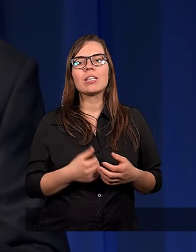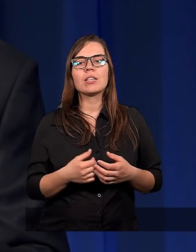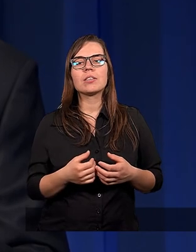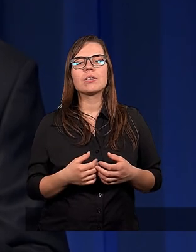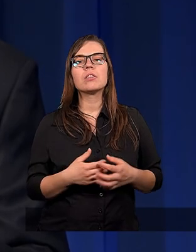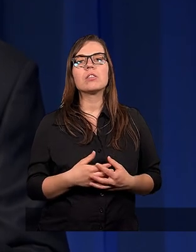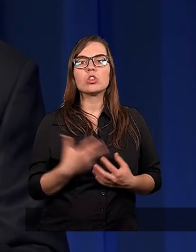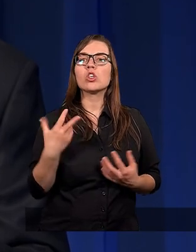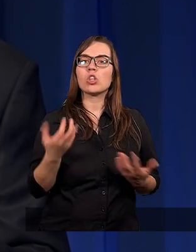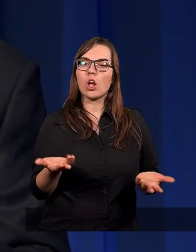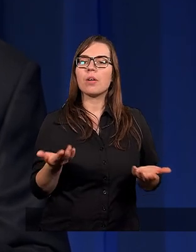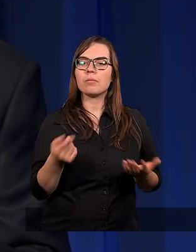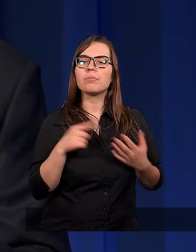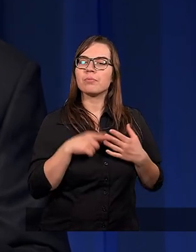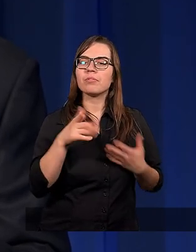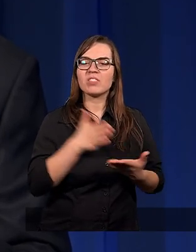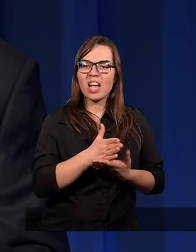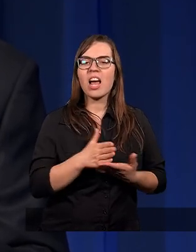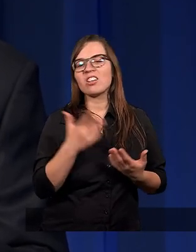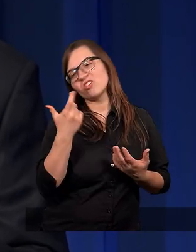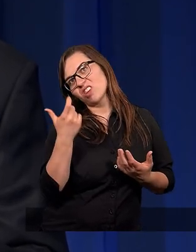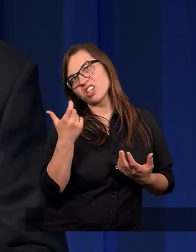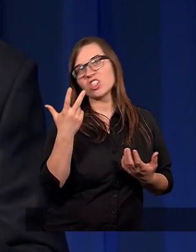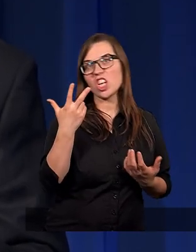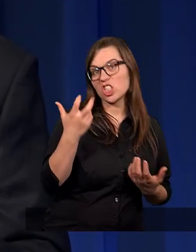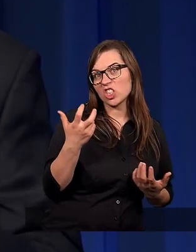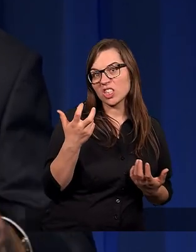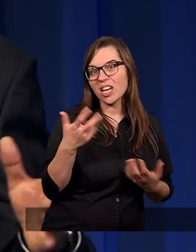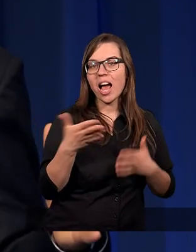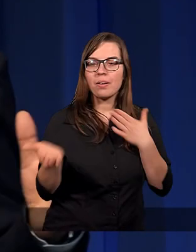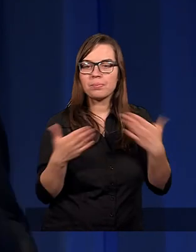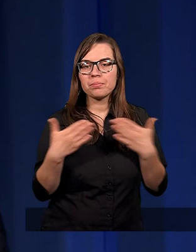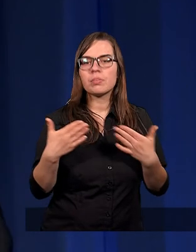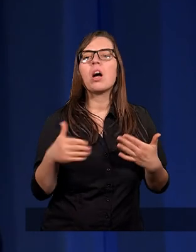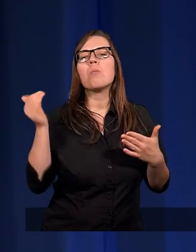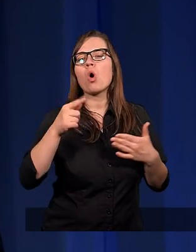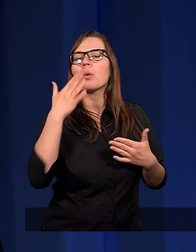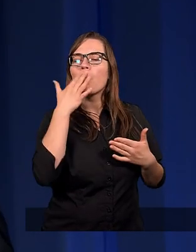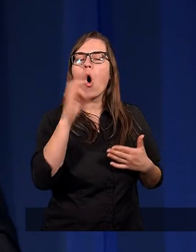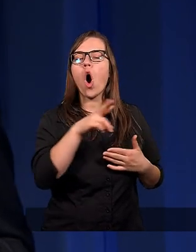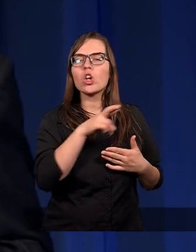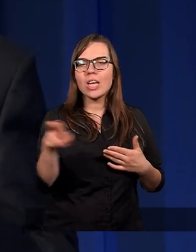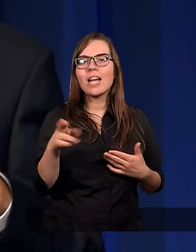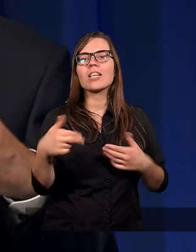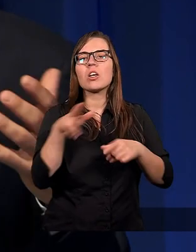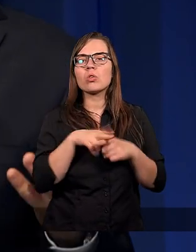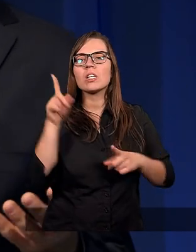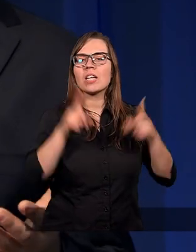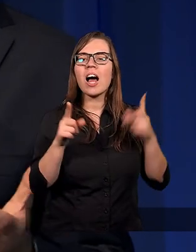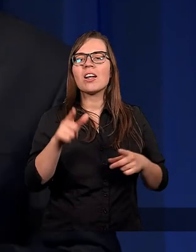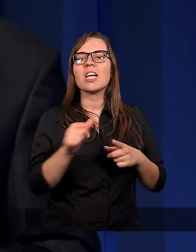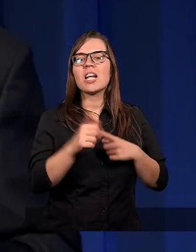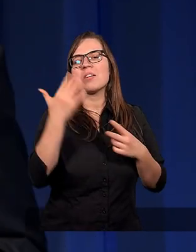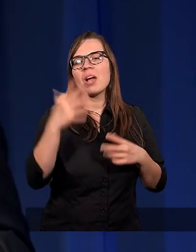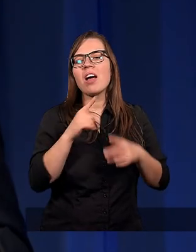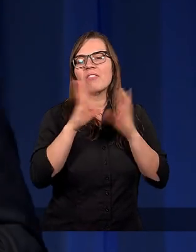100? 200? 300? Wiecie, możemy mówić o rzeczach, które czasami to jak